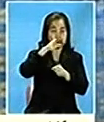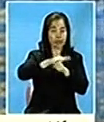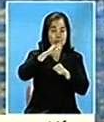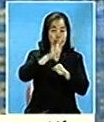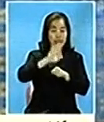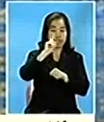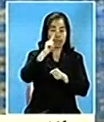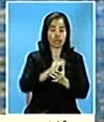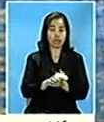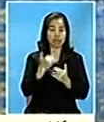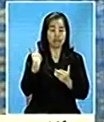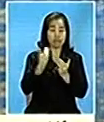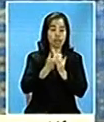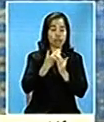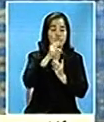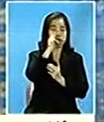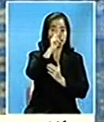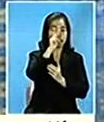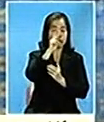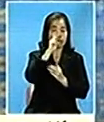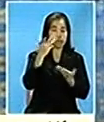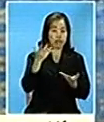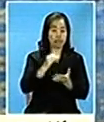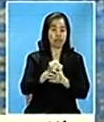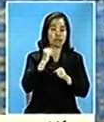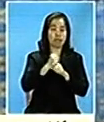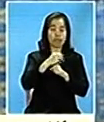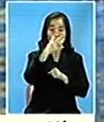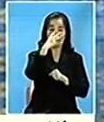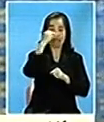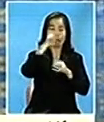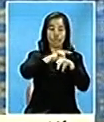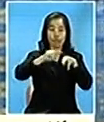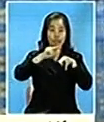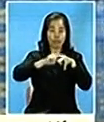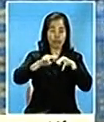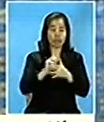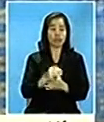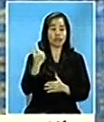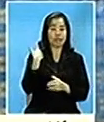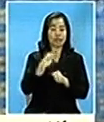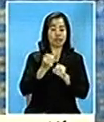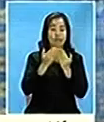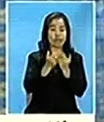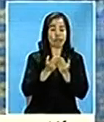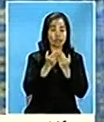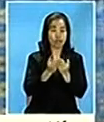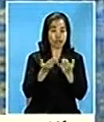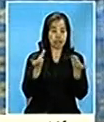ขาดรถไฟรางคู่เราจะขาดรถไฟความเร็วสูงเราจะขาดระบบการขนส่งทางเรือที่มาตรฐ